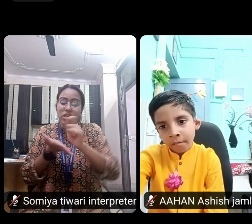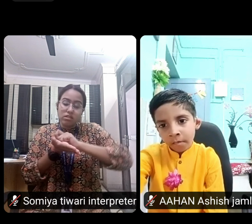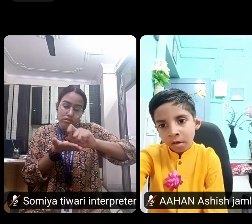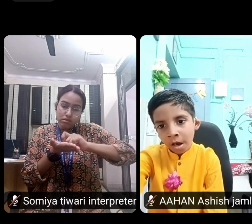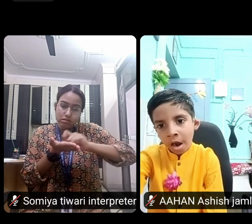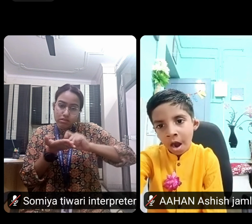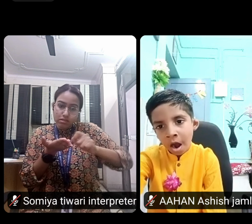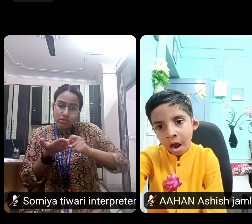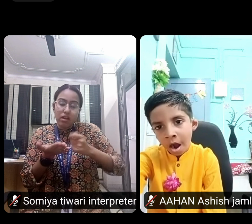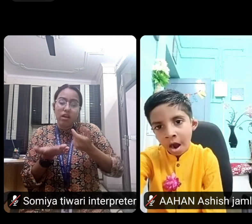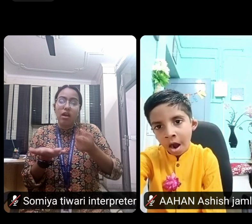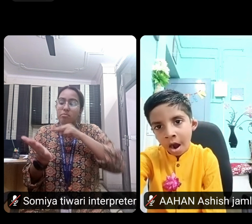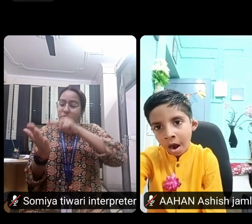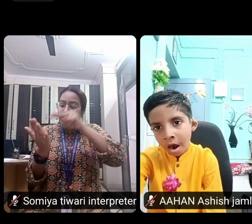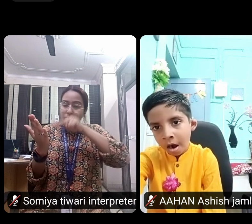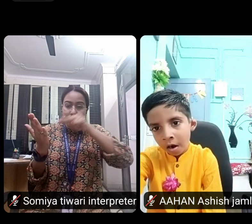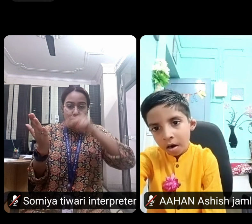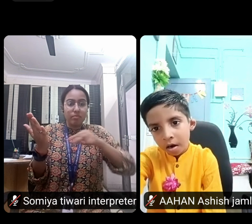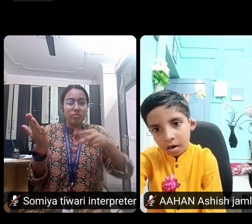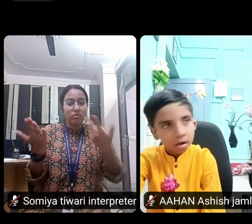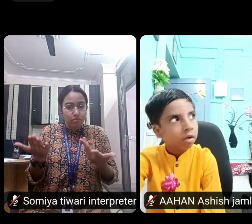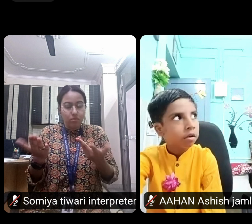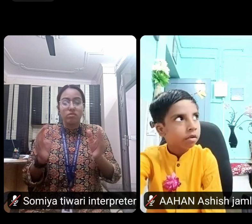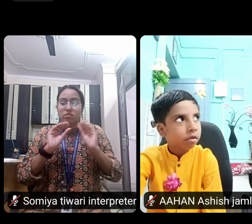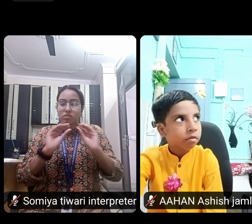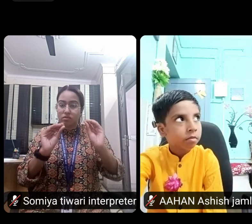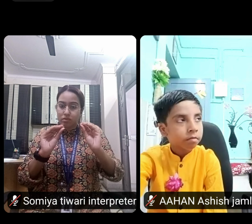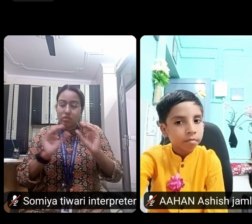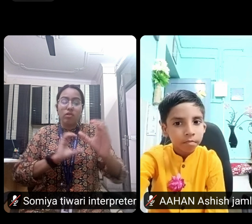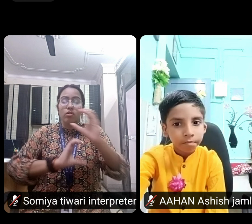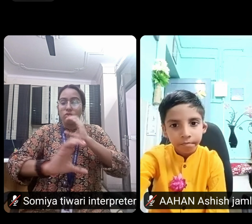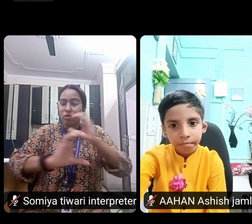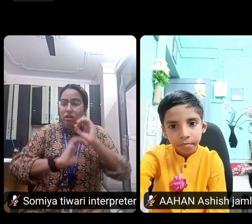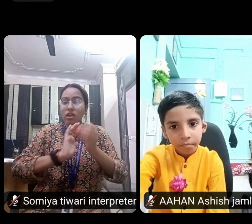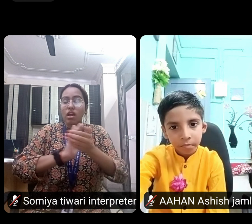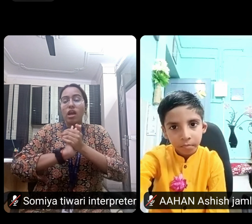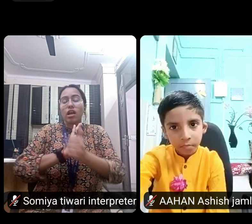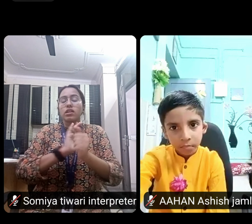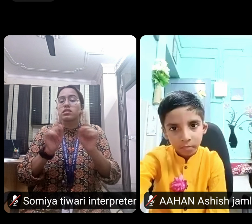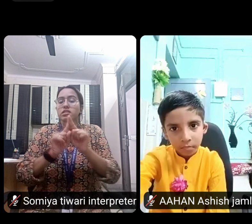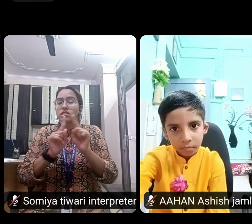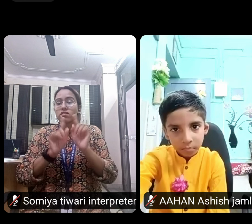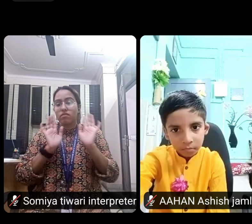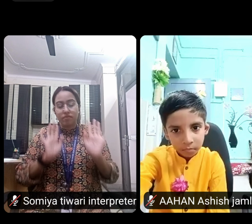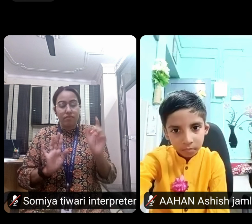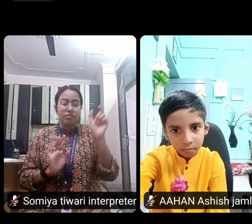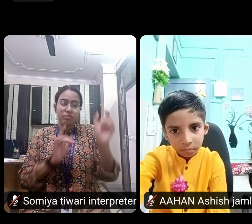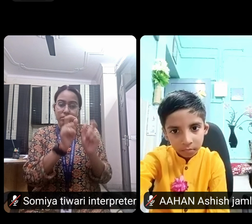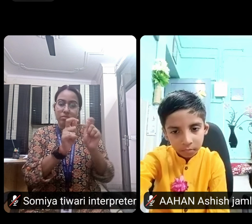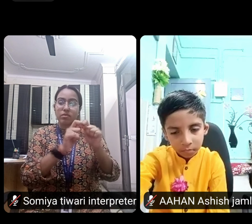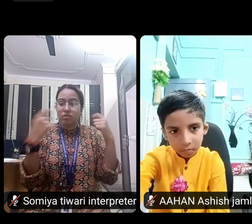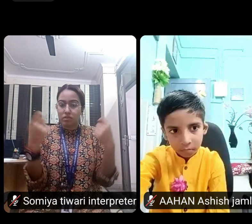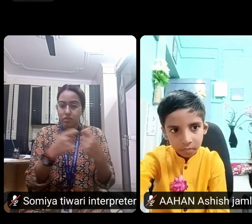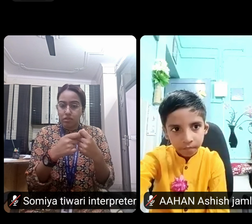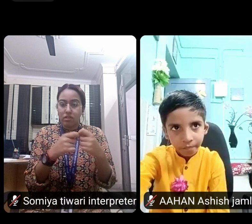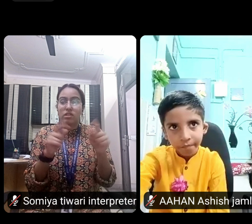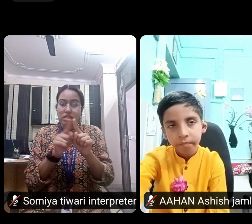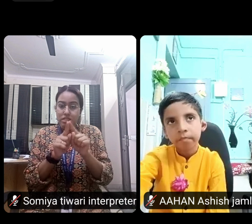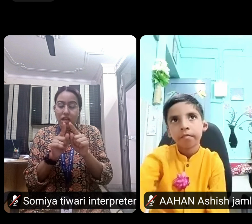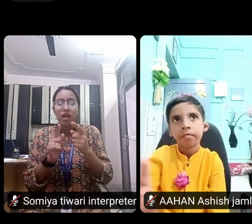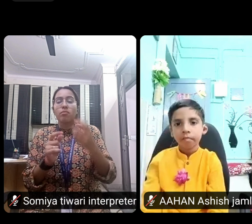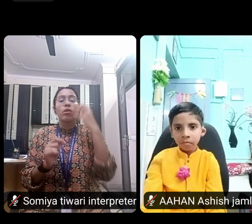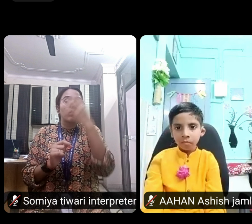पढ़ना इन सारी चीज़ों में। स्पीच थेरेपिस्ट होती है टू कम्युनिकेट, टू हेल्प कम्युनिकेशन, नॉट ओनली स्पीच